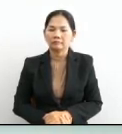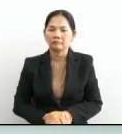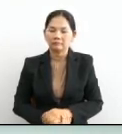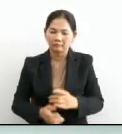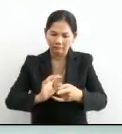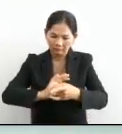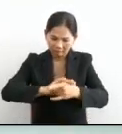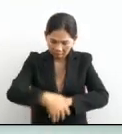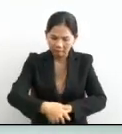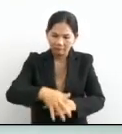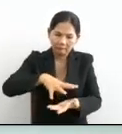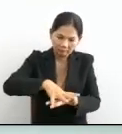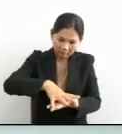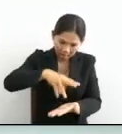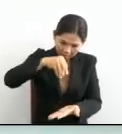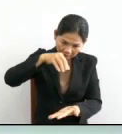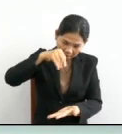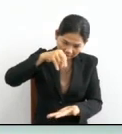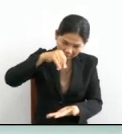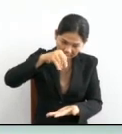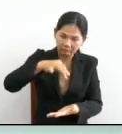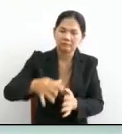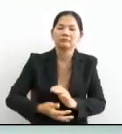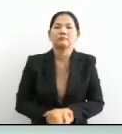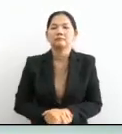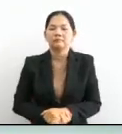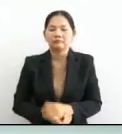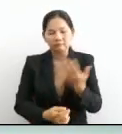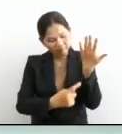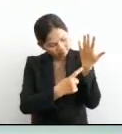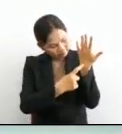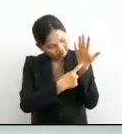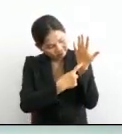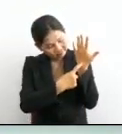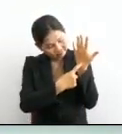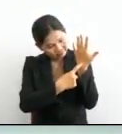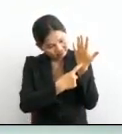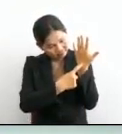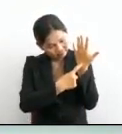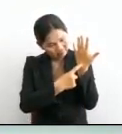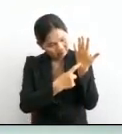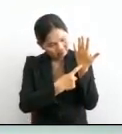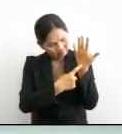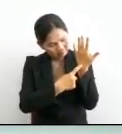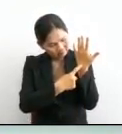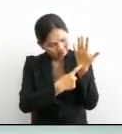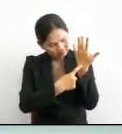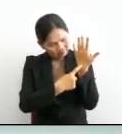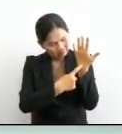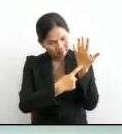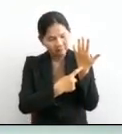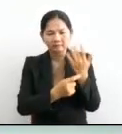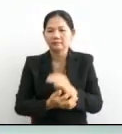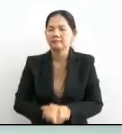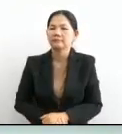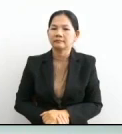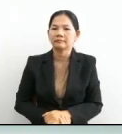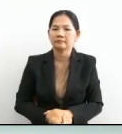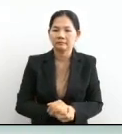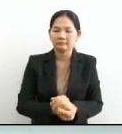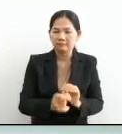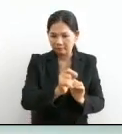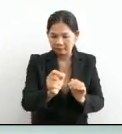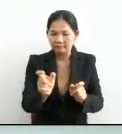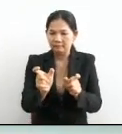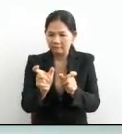chia mà sáu mì chả con khan tới chả con sẽ xây nhà khan tới nà con chả chả con sẽ xây bằng